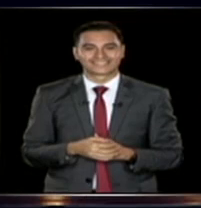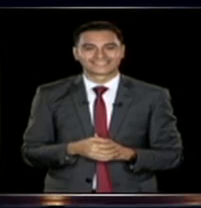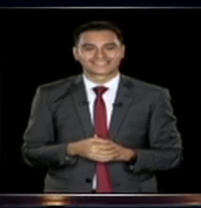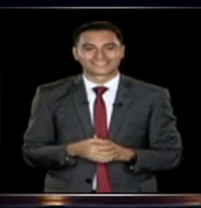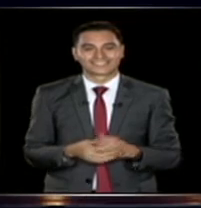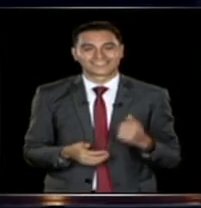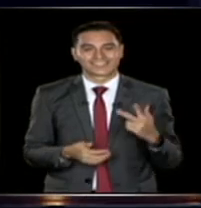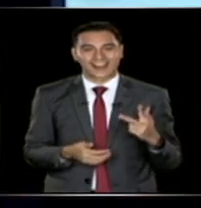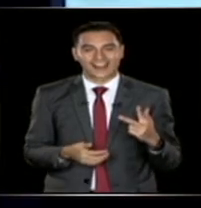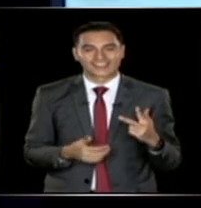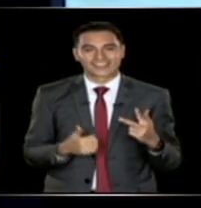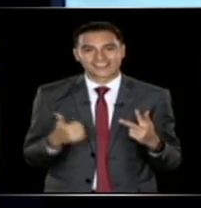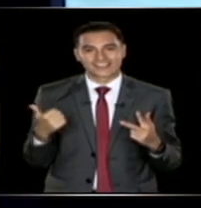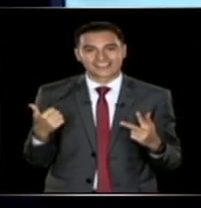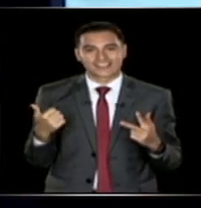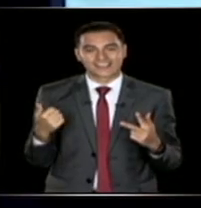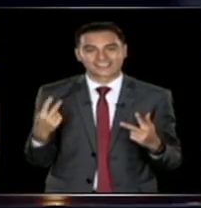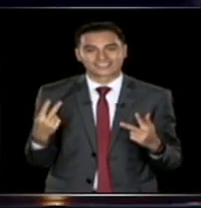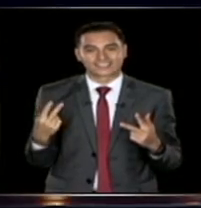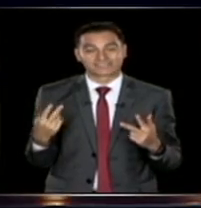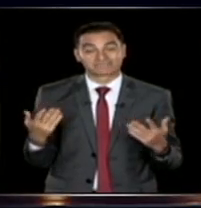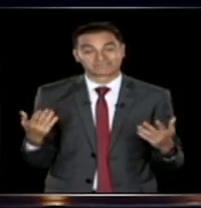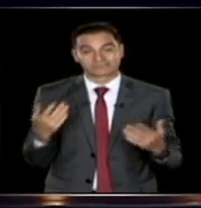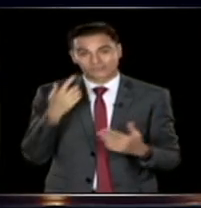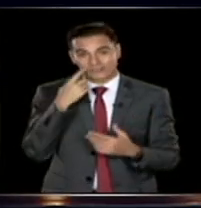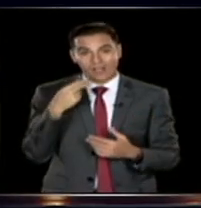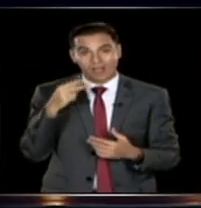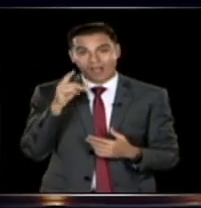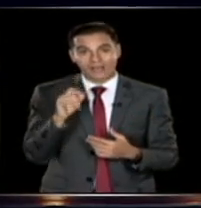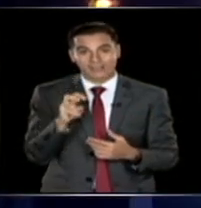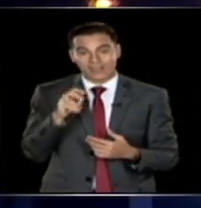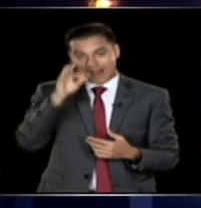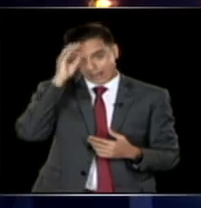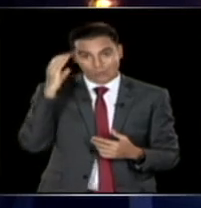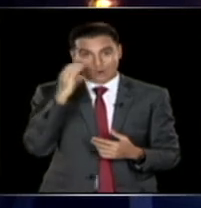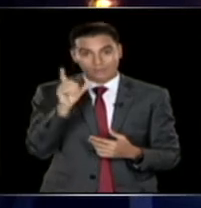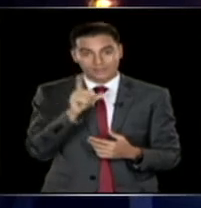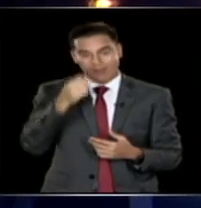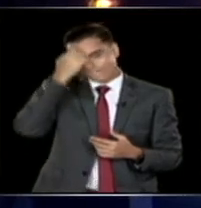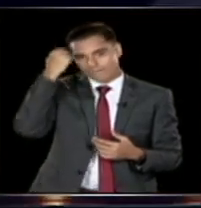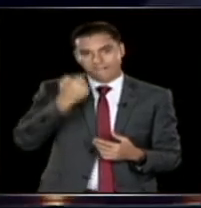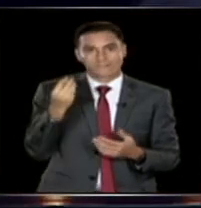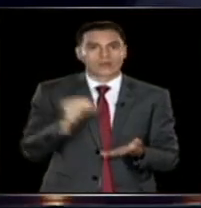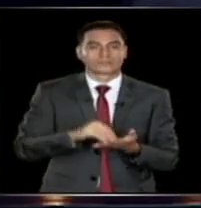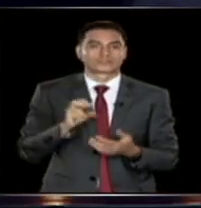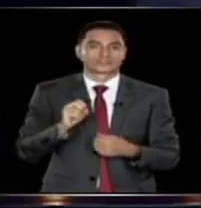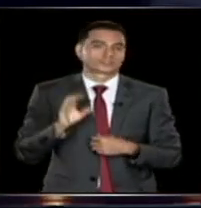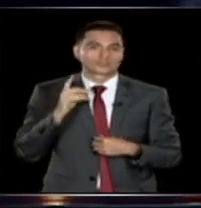ثلاث أهداف مقابل هدفين. عطية، لو جاوبت صح خدت